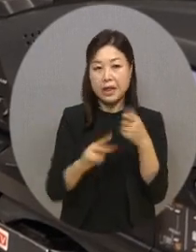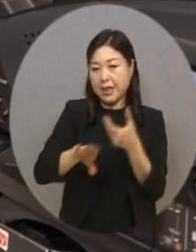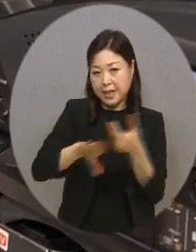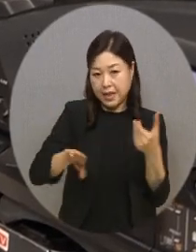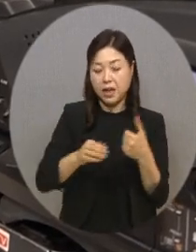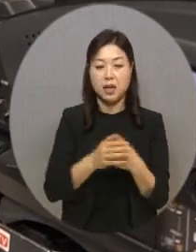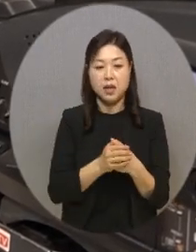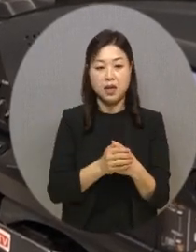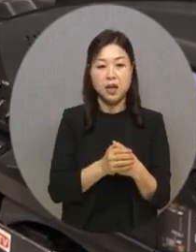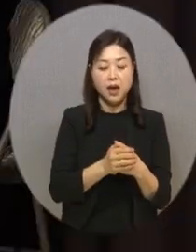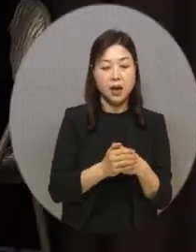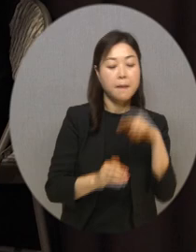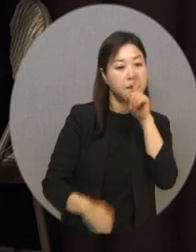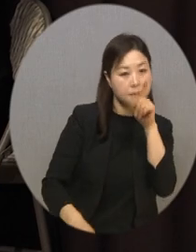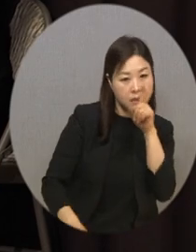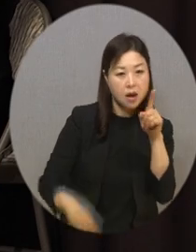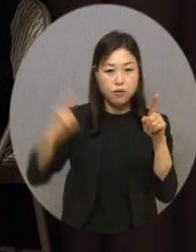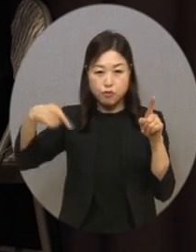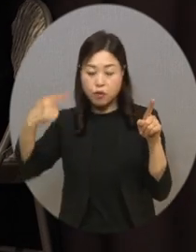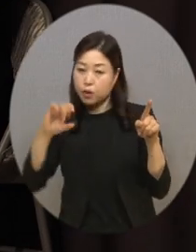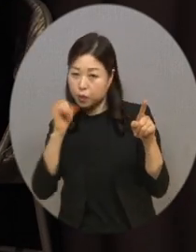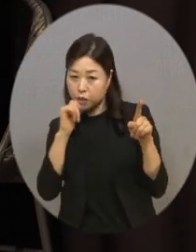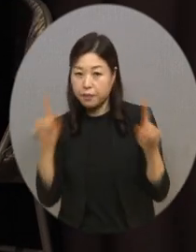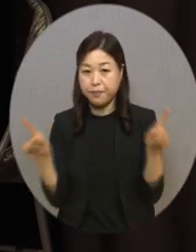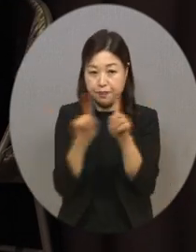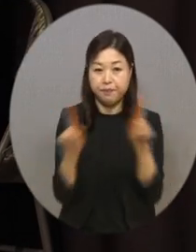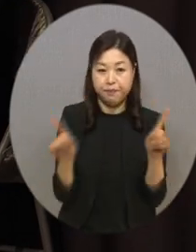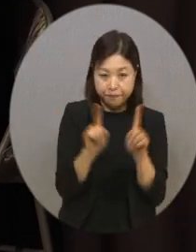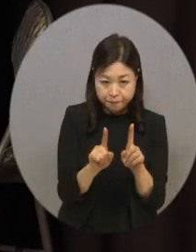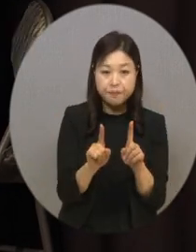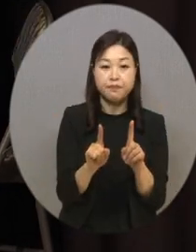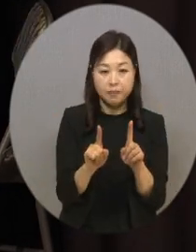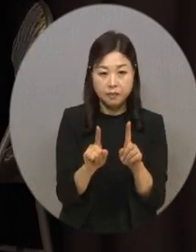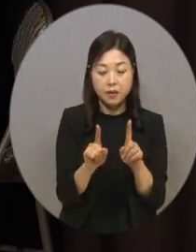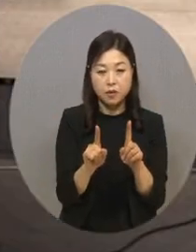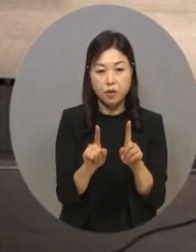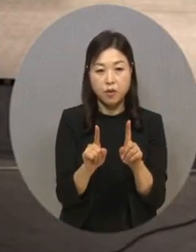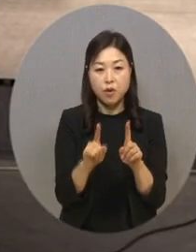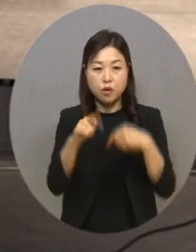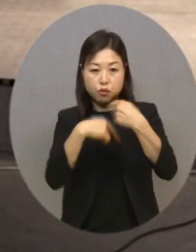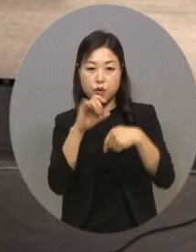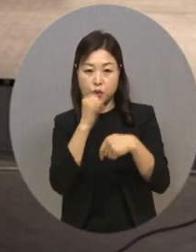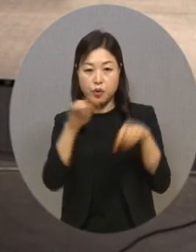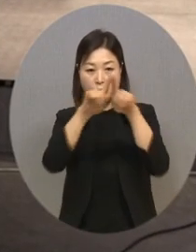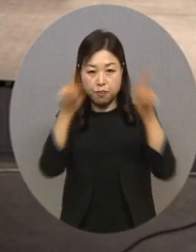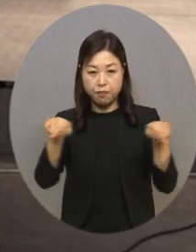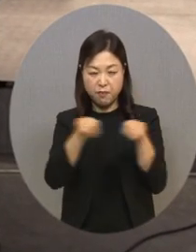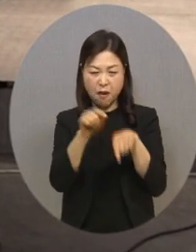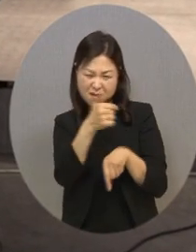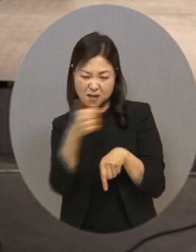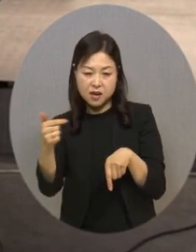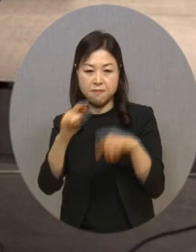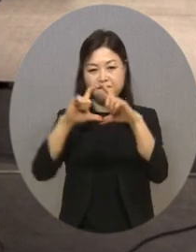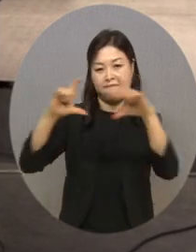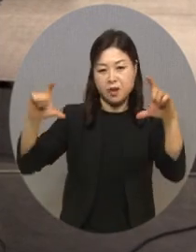토론자마다 1대1 수어 통역사를 전담 배치하고 확대된 수어 통역 화면을 제공한 겁니다.